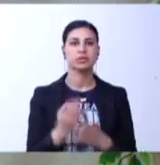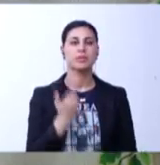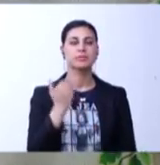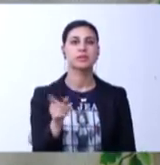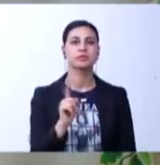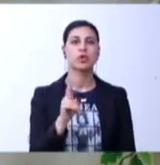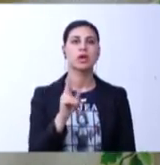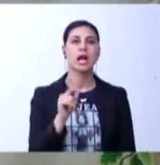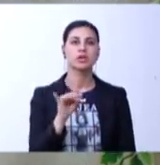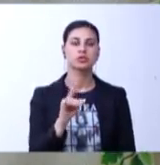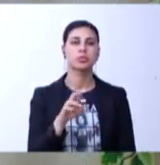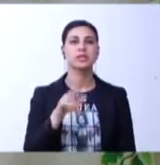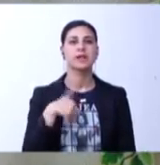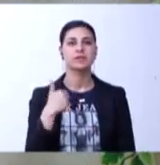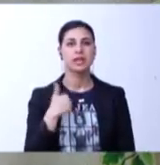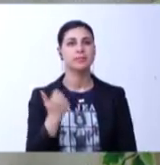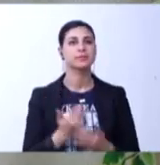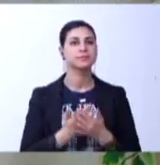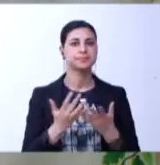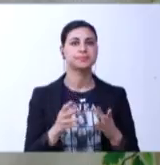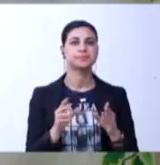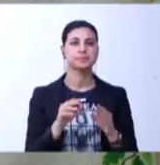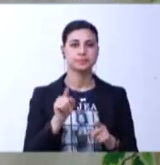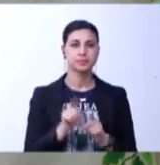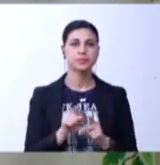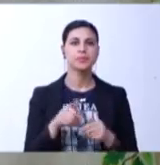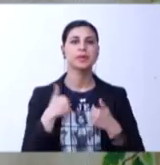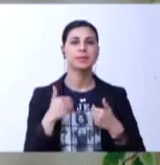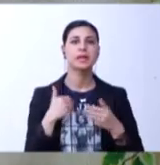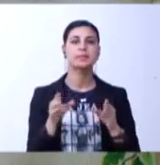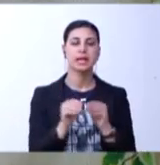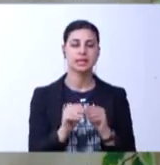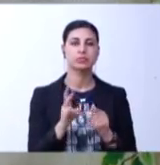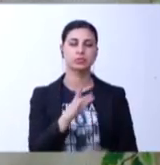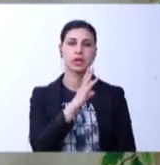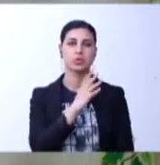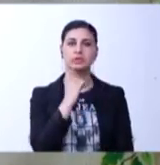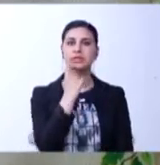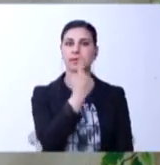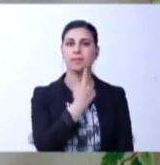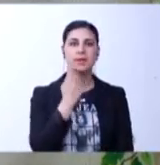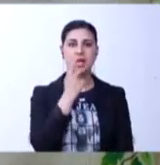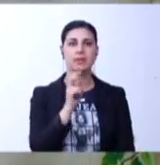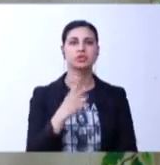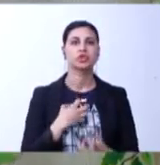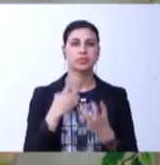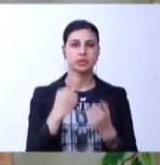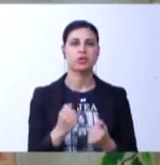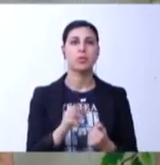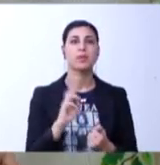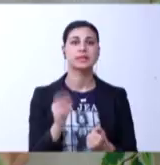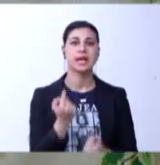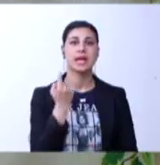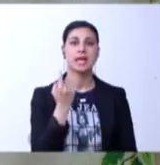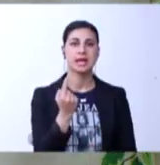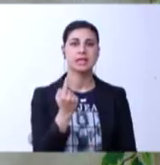რომ კალციუმთან, დ-ვიტამინთან და სხვა ვიტამინებთან და მინერალებთან ერთად უზრუნველყოფილი იყოს კბილების და პირისხვის ჯანმრთელობა. და